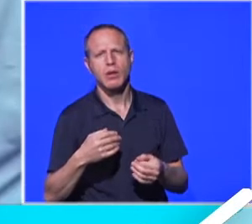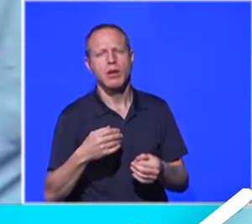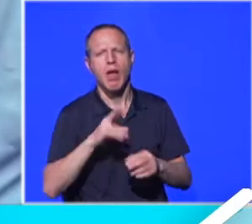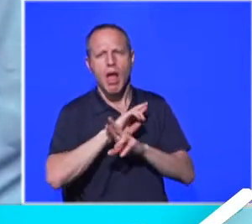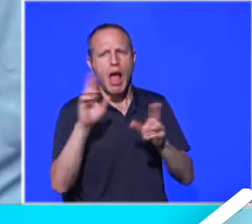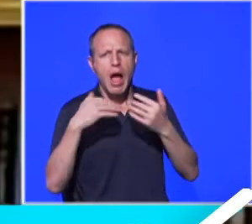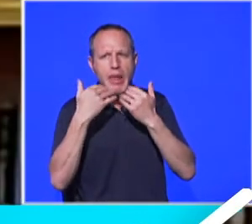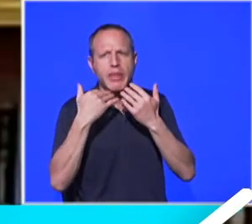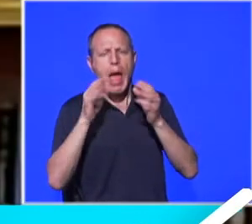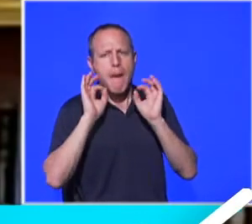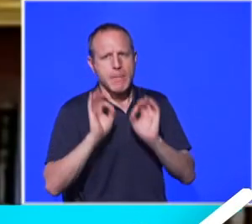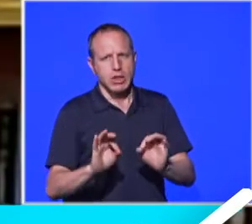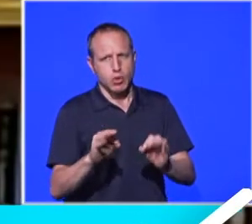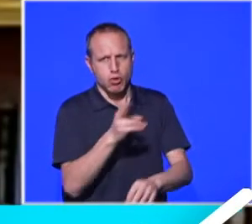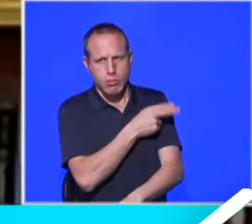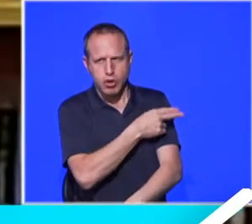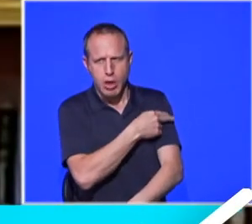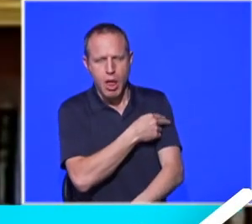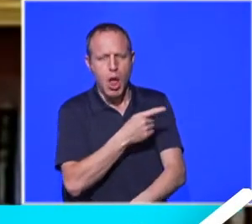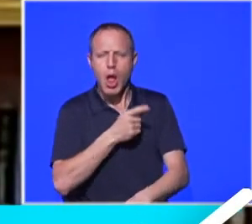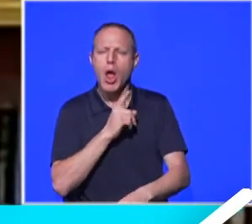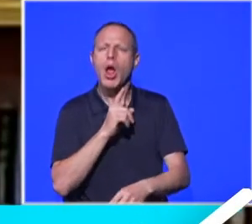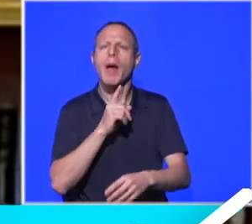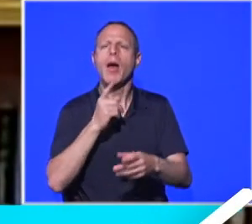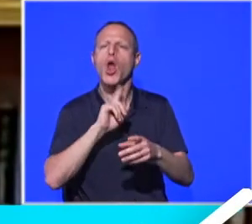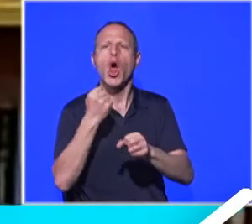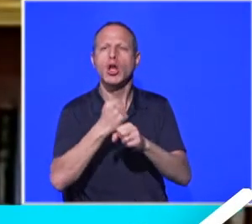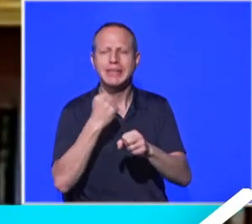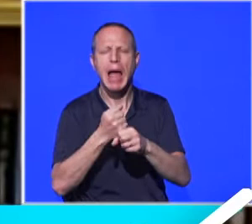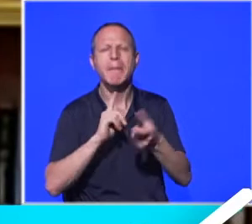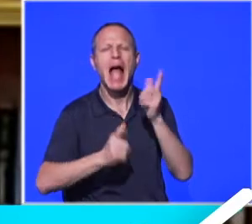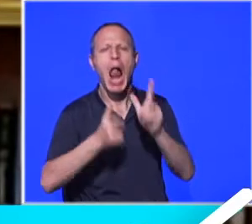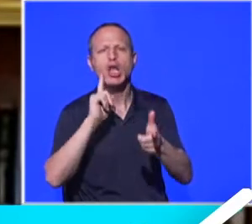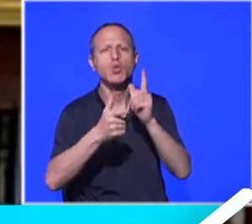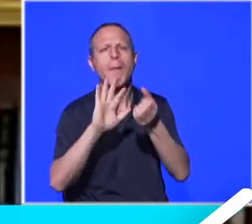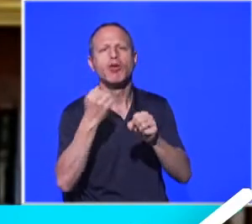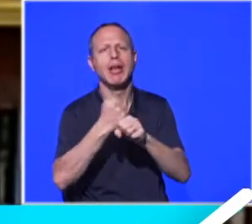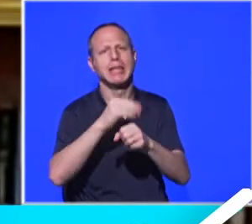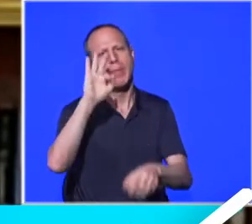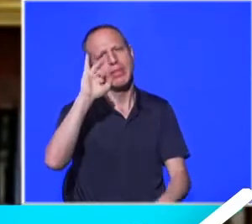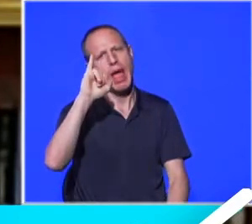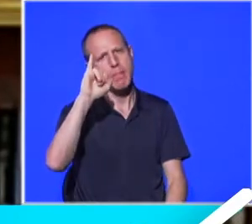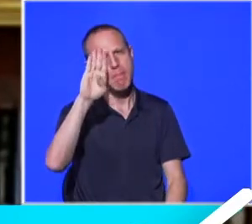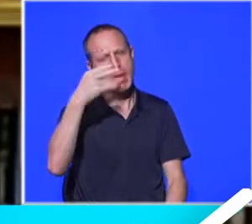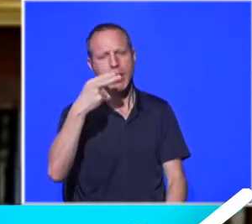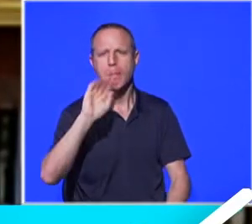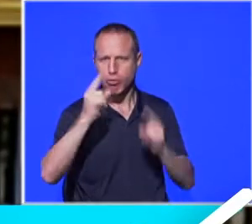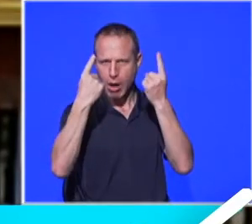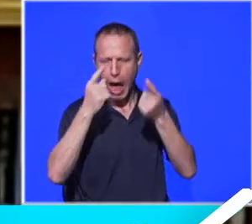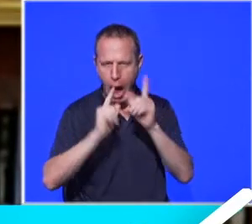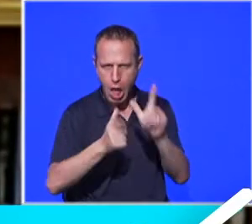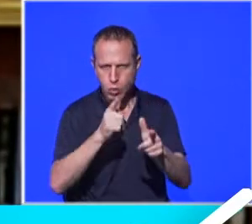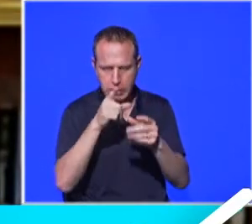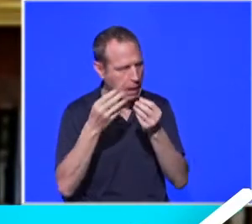רק לתאר את המציאות, המציאות שהמשטרה לא עושה למשל בקלנסווה את מה שעשתה בטייבה. מה שקרה בקלנסווה זה